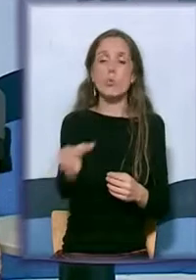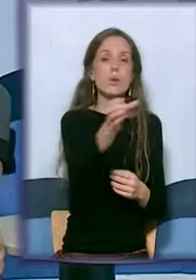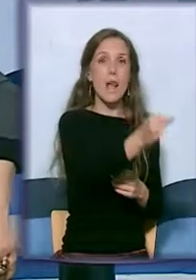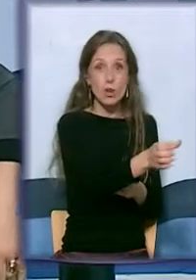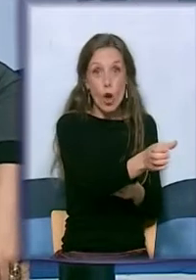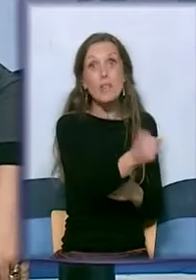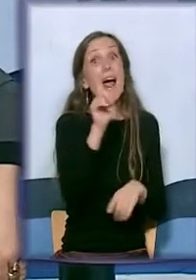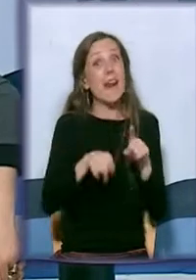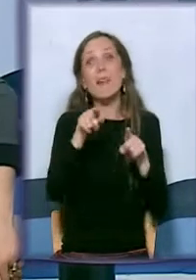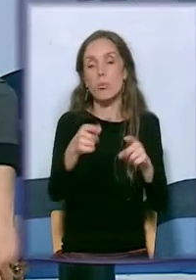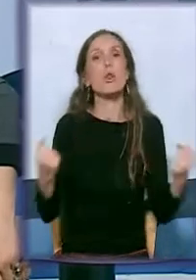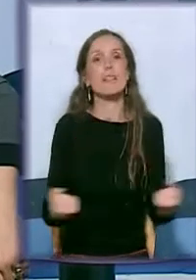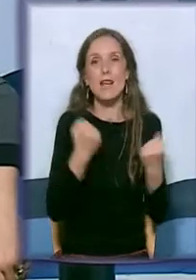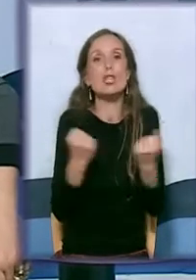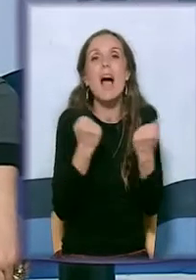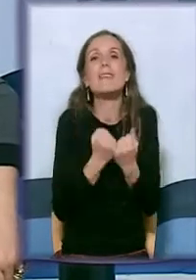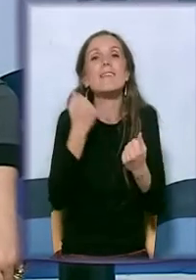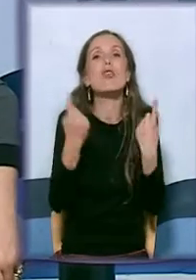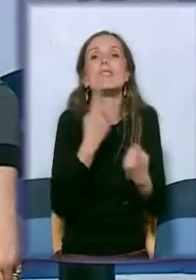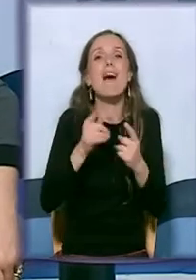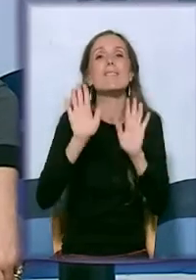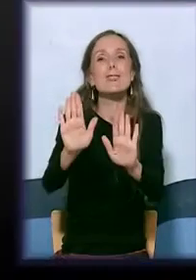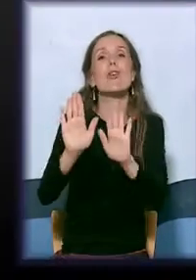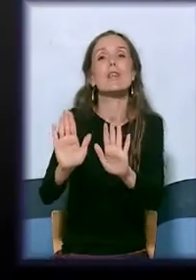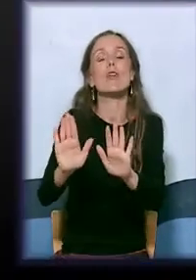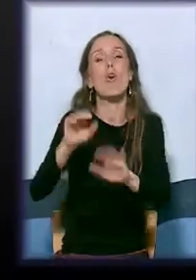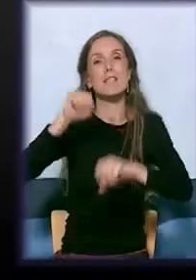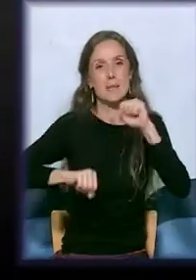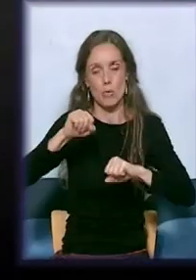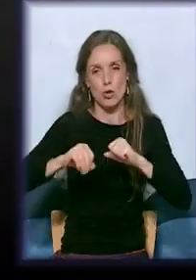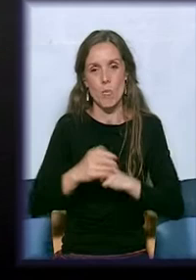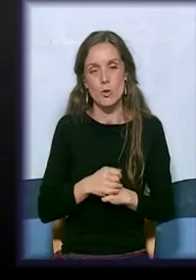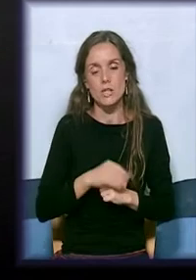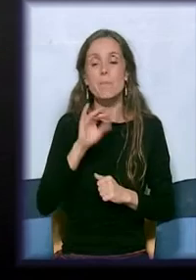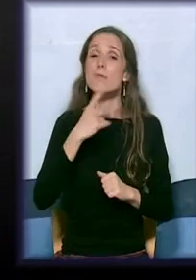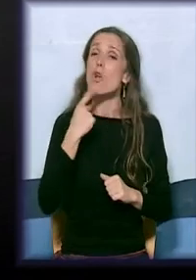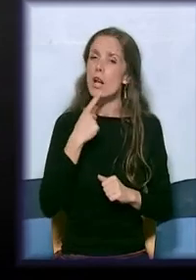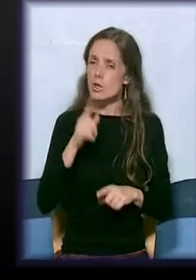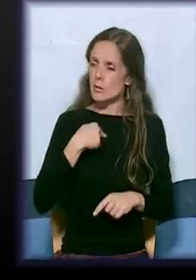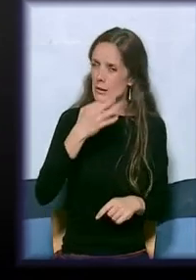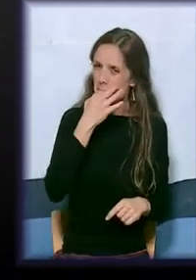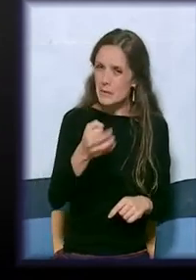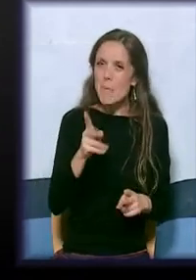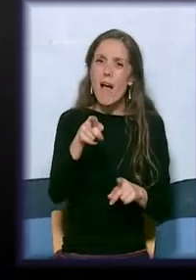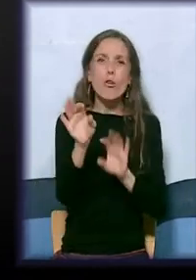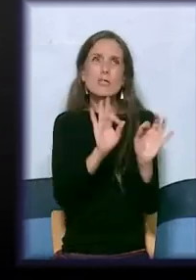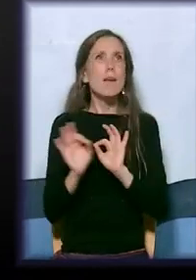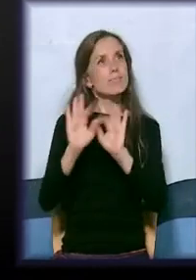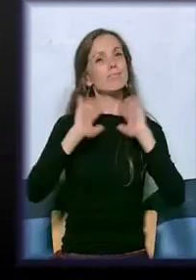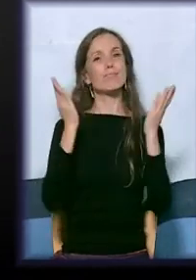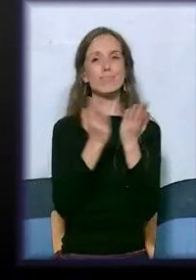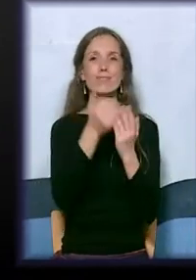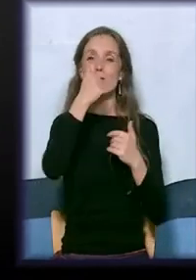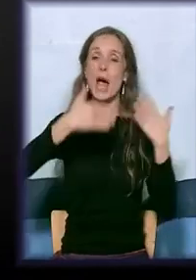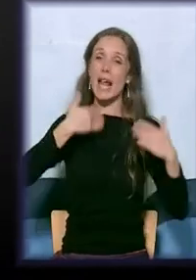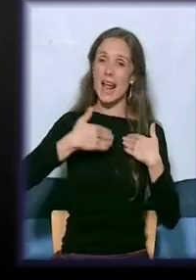uredili prostor i ono što je, moram priznati, radost stvarno i za vaše